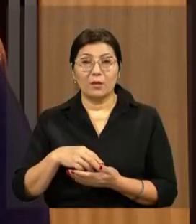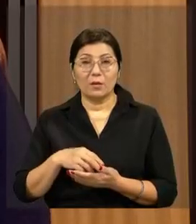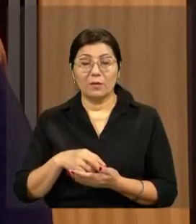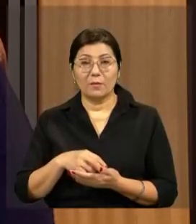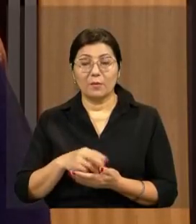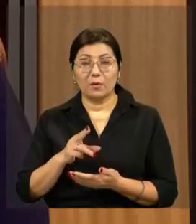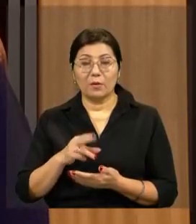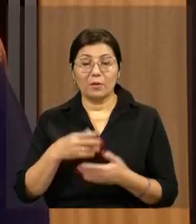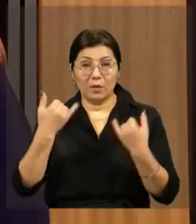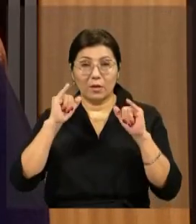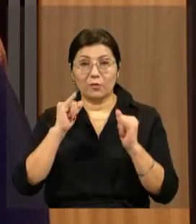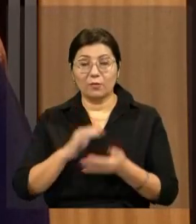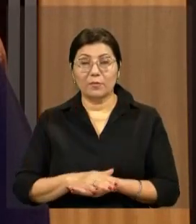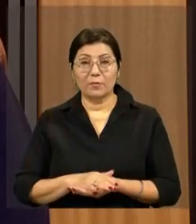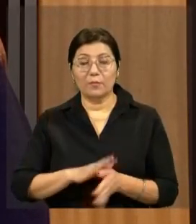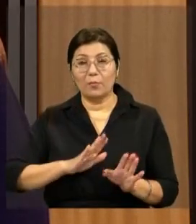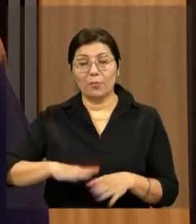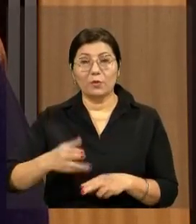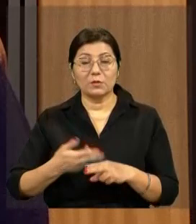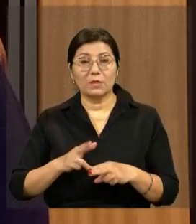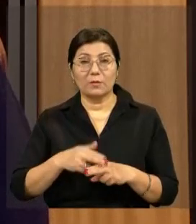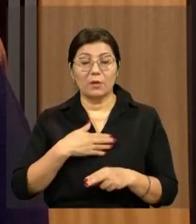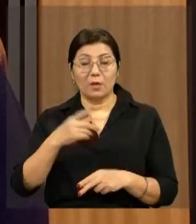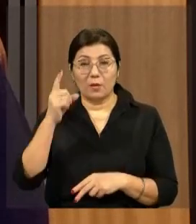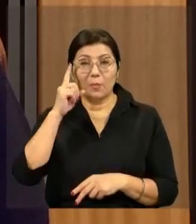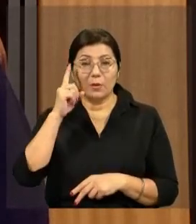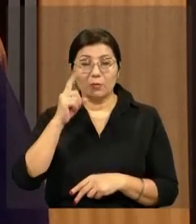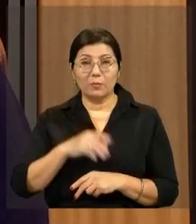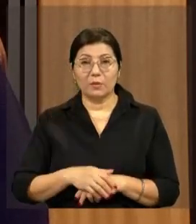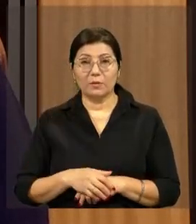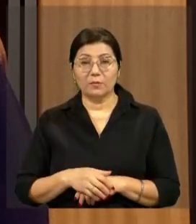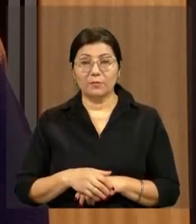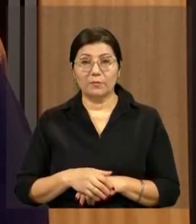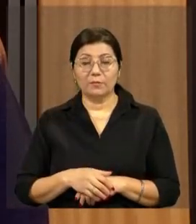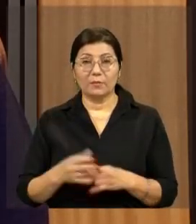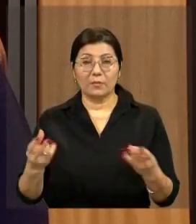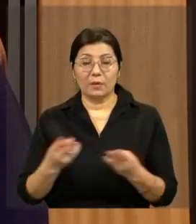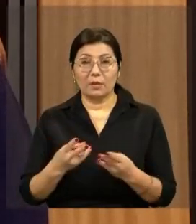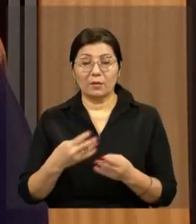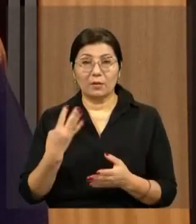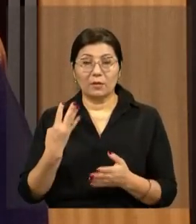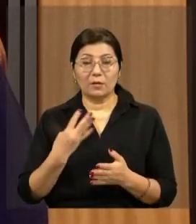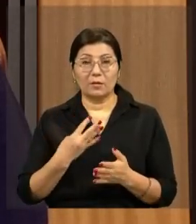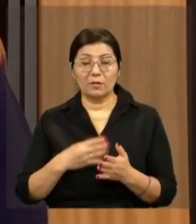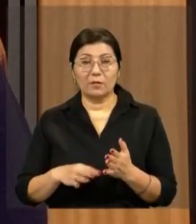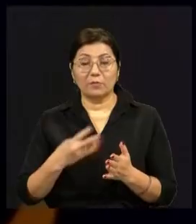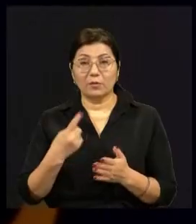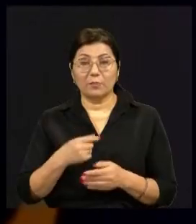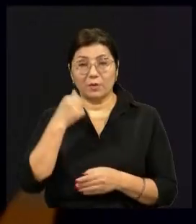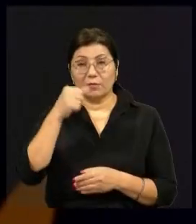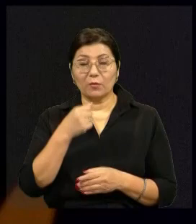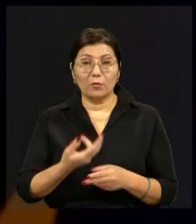После этого я подумал, и надо, 91-й год, очень тяжелый